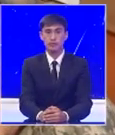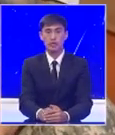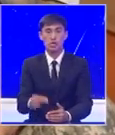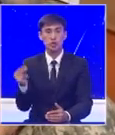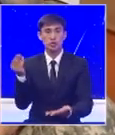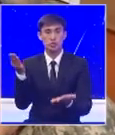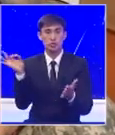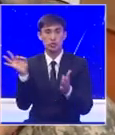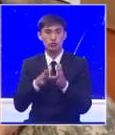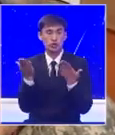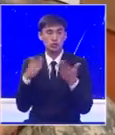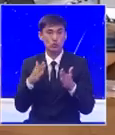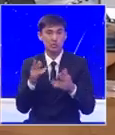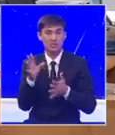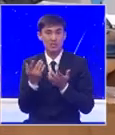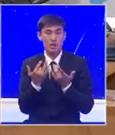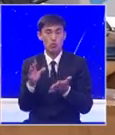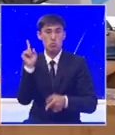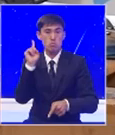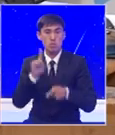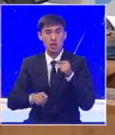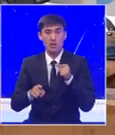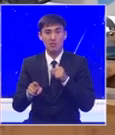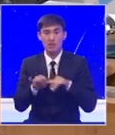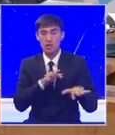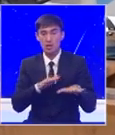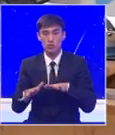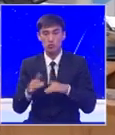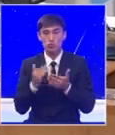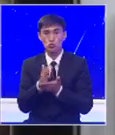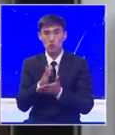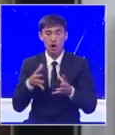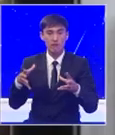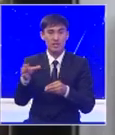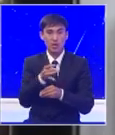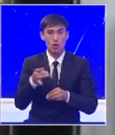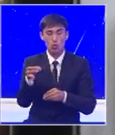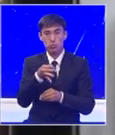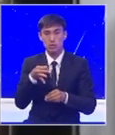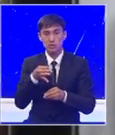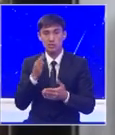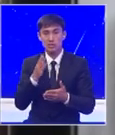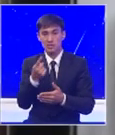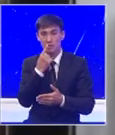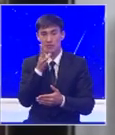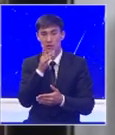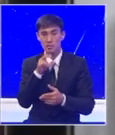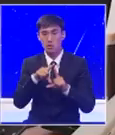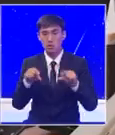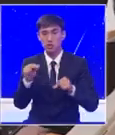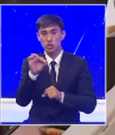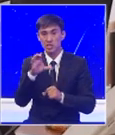Чрезвычайные ситуации требуют немедленного реагирования. Служба охватывает все районы области. С недавнего времени департамент по ЧС,